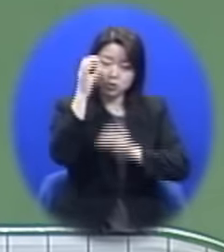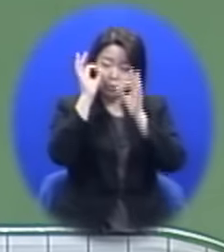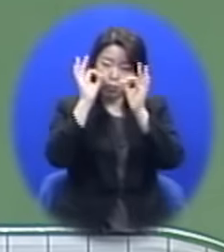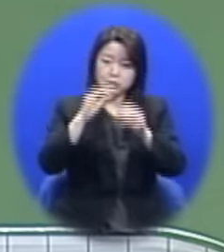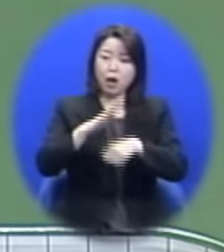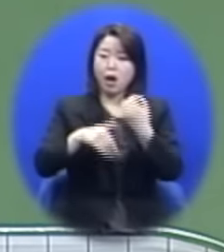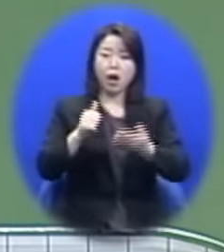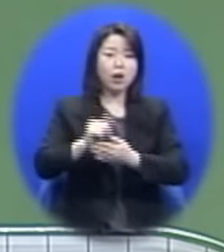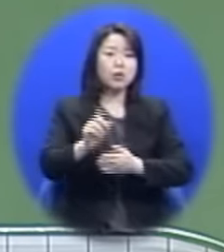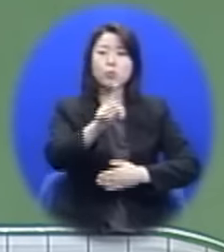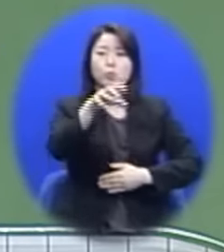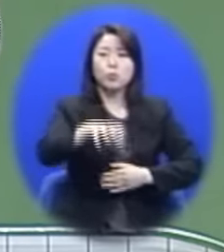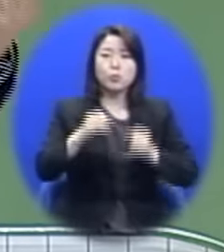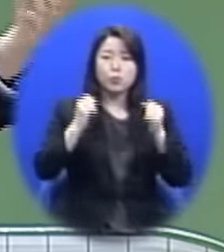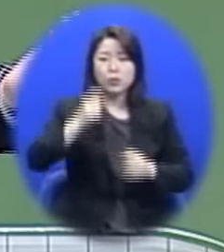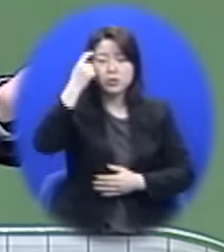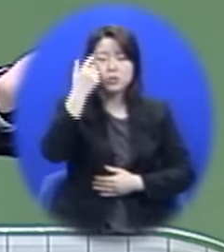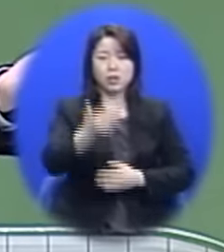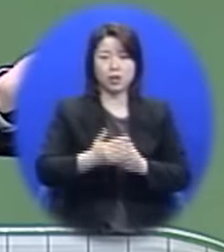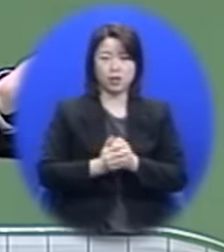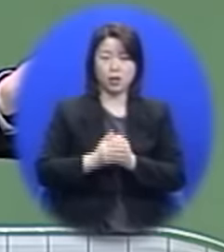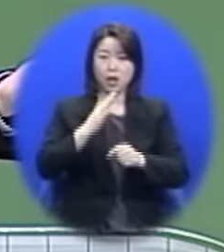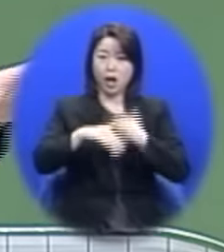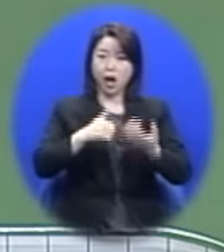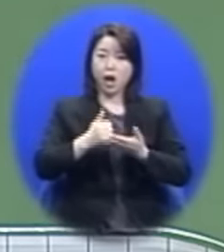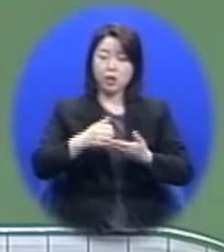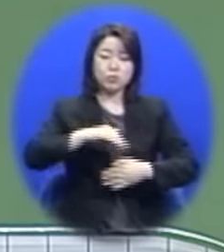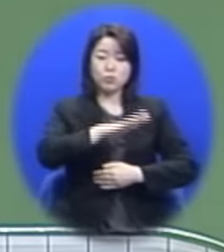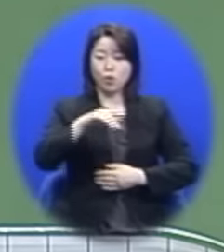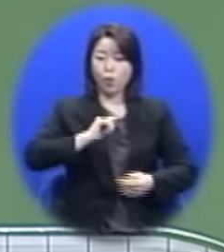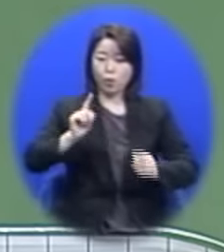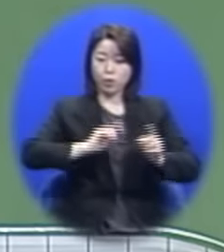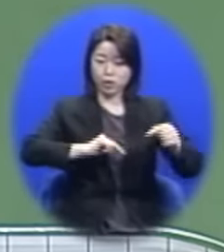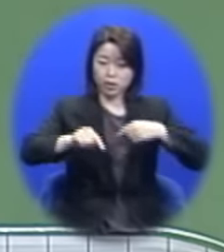그런 하나님은 우리를 어떻게 다스리시죠?